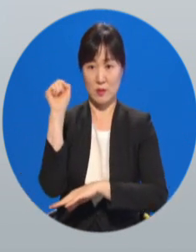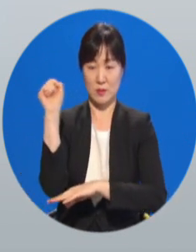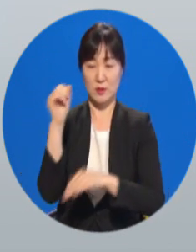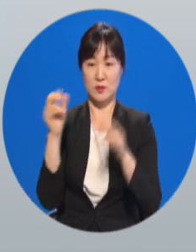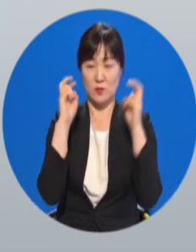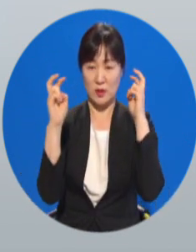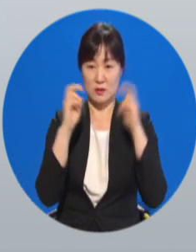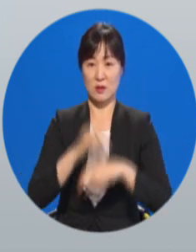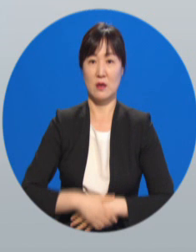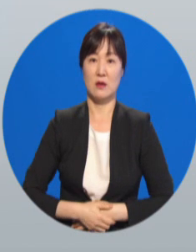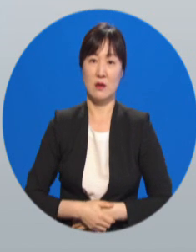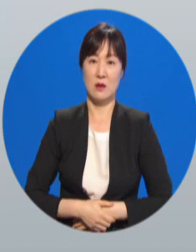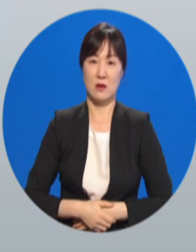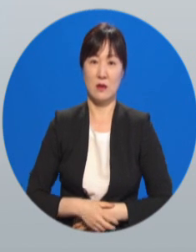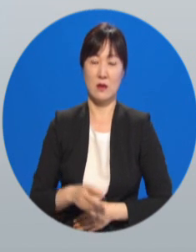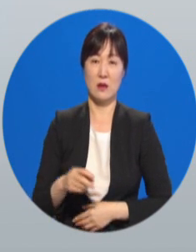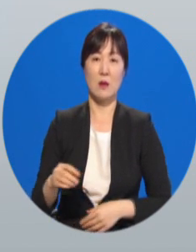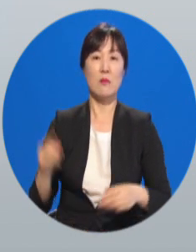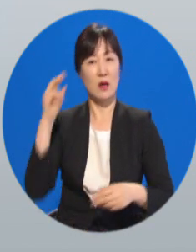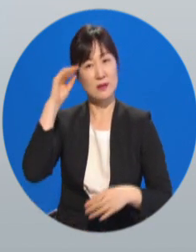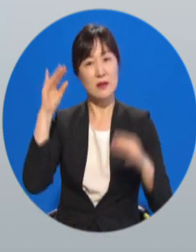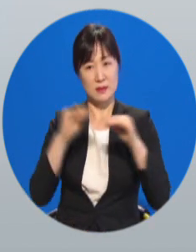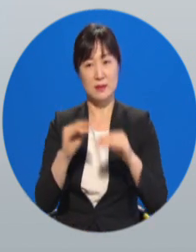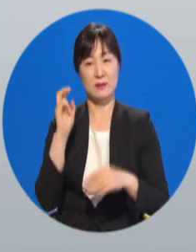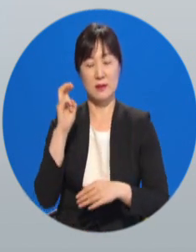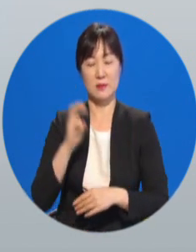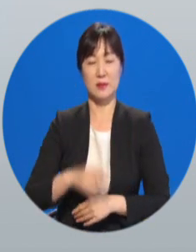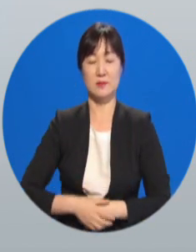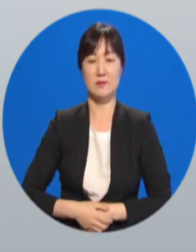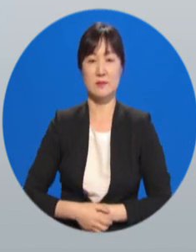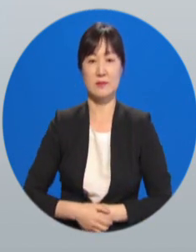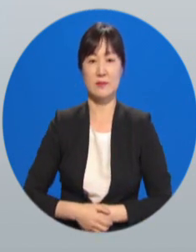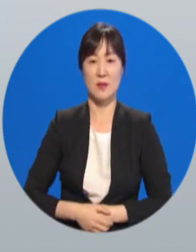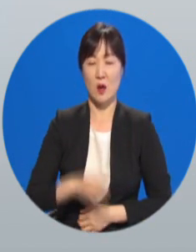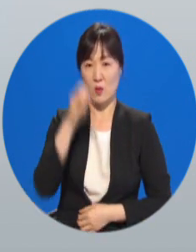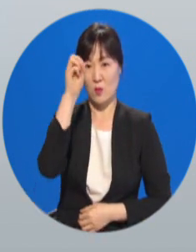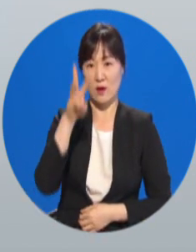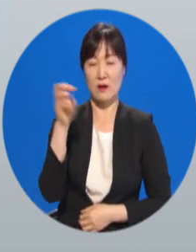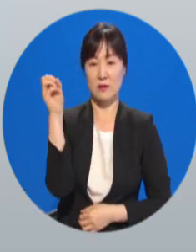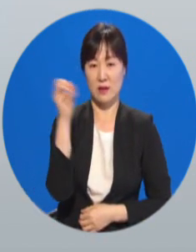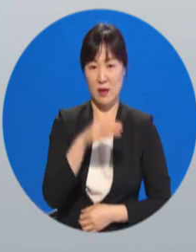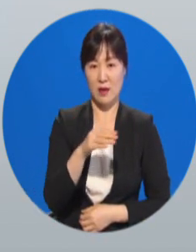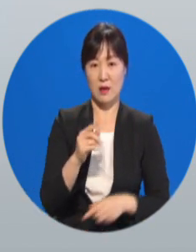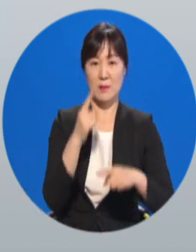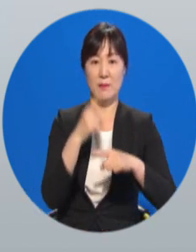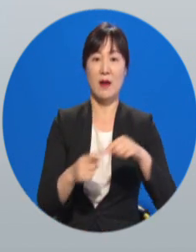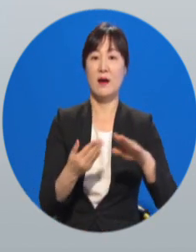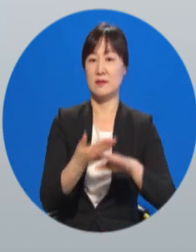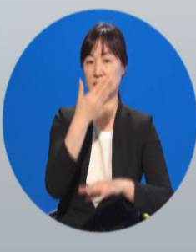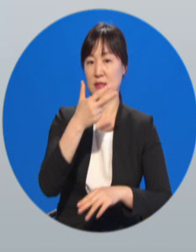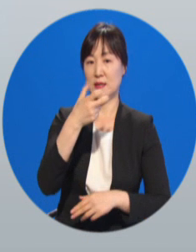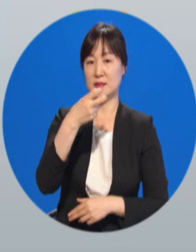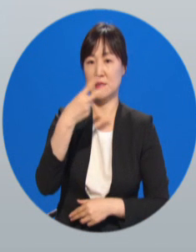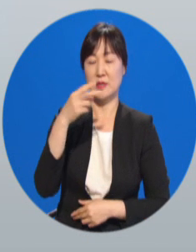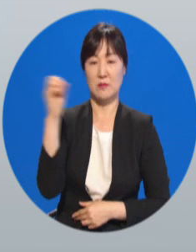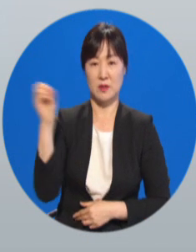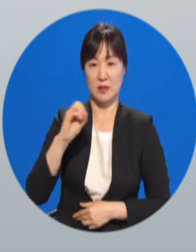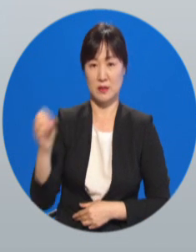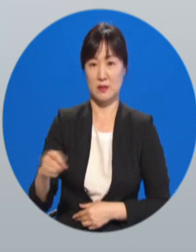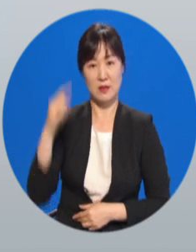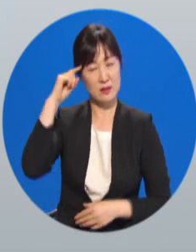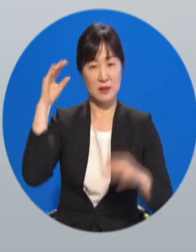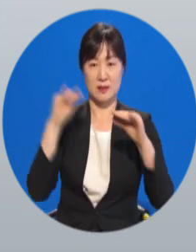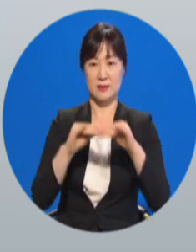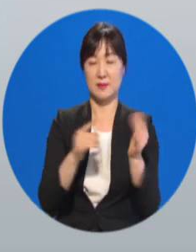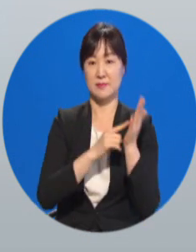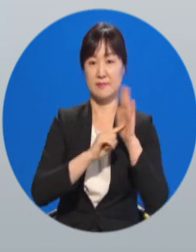운전기사들도 높은 찬성률을 보일 것으로 예상되는 가운데 광양에서도 과반수 이상인 72%의 찬성률이